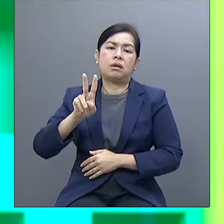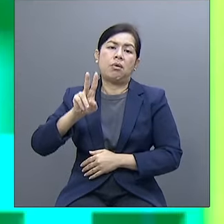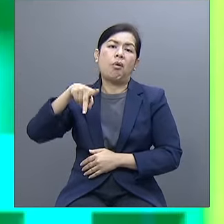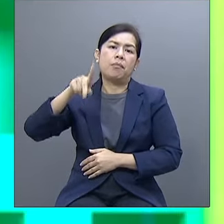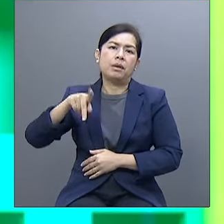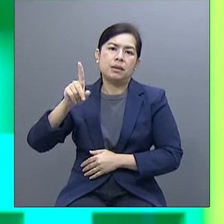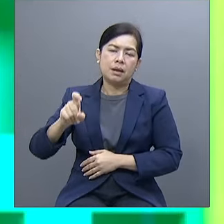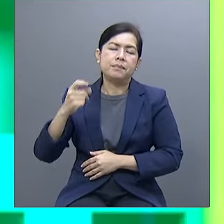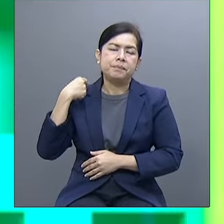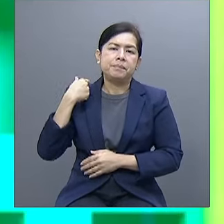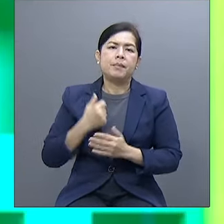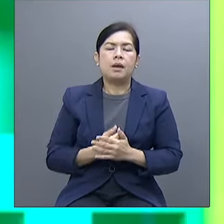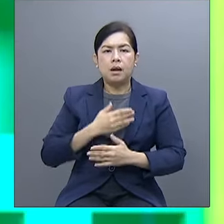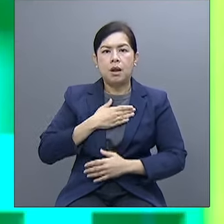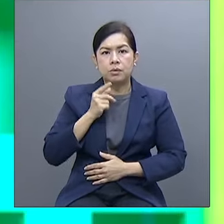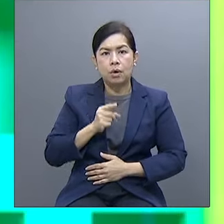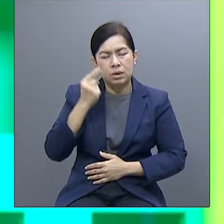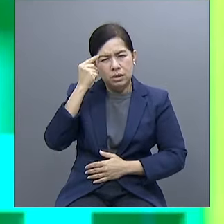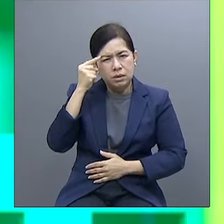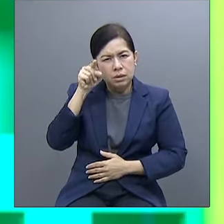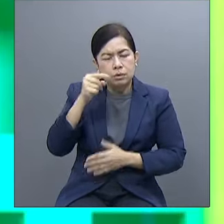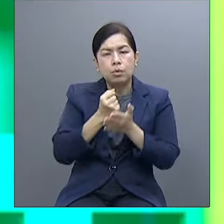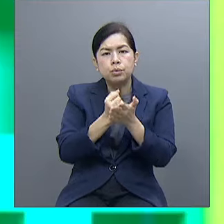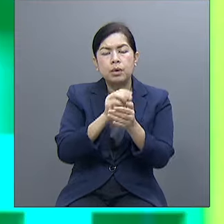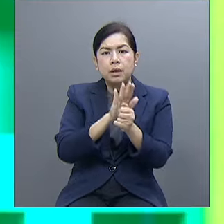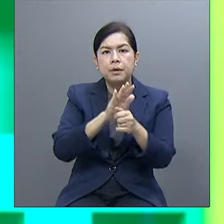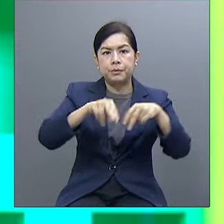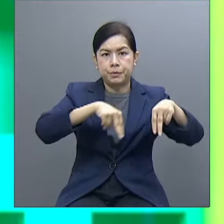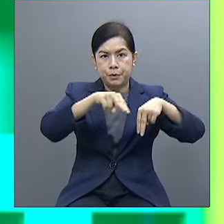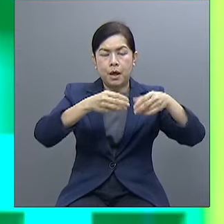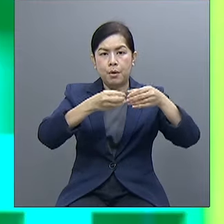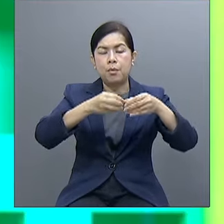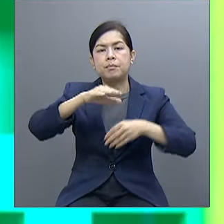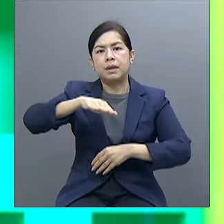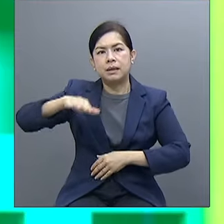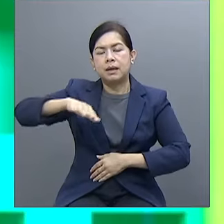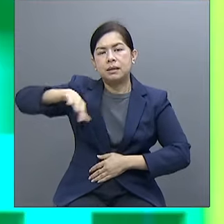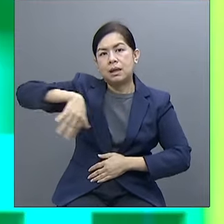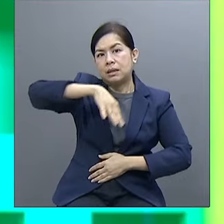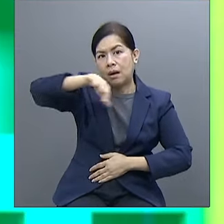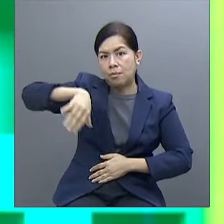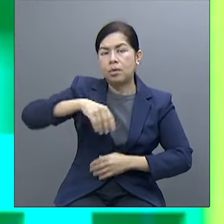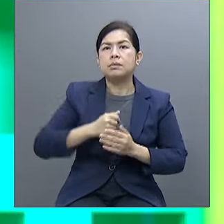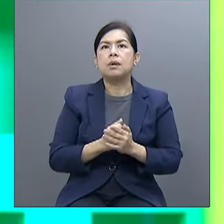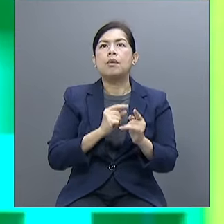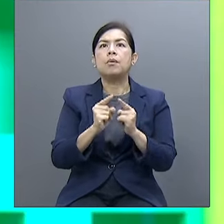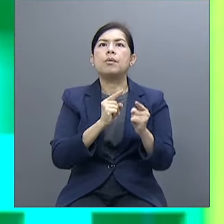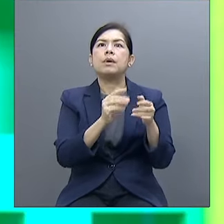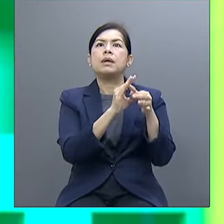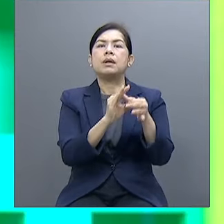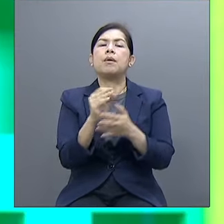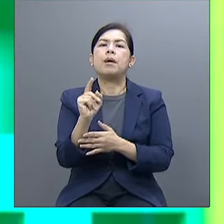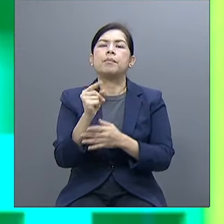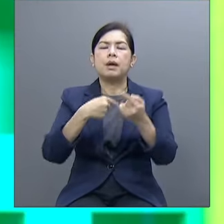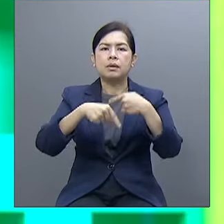ามไม่ได้ในการที่จะช่วยกันดูแลพวกเขาค่ะและนี่ยังไม่รวมถึงนะคะว่าเราพูดกันเรื่องของกรณีทัศนศึกษ